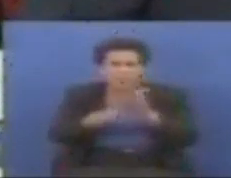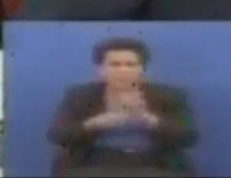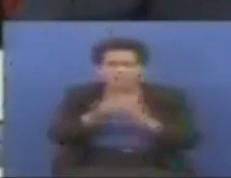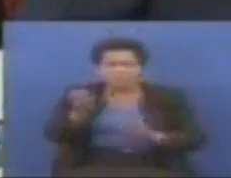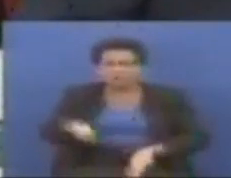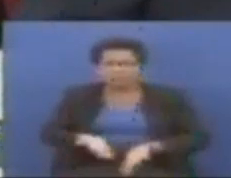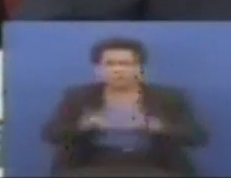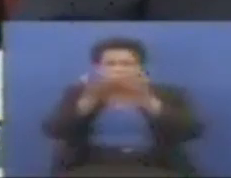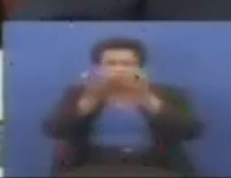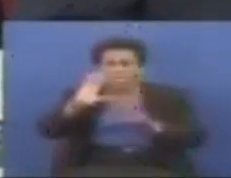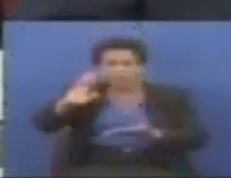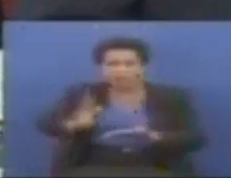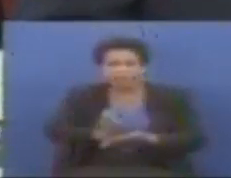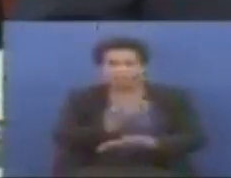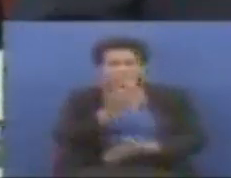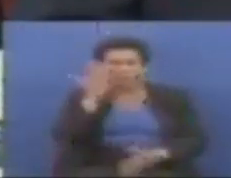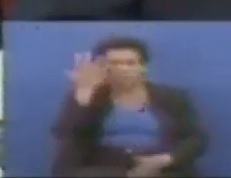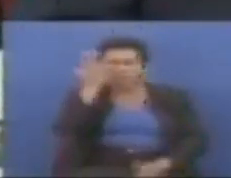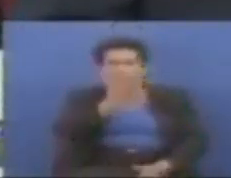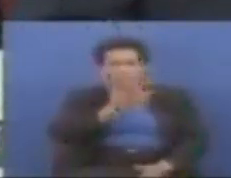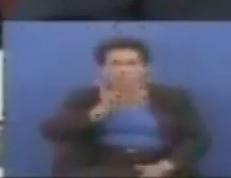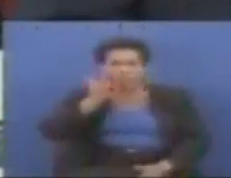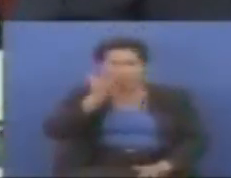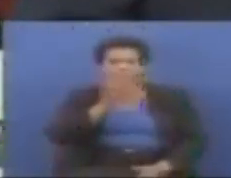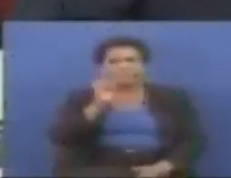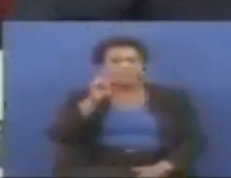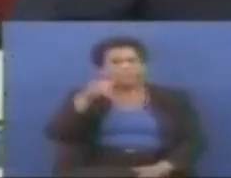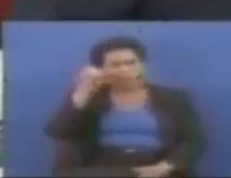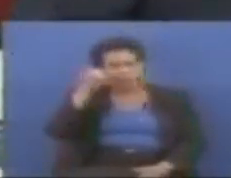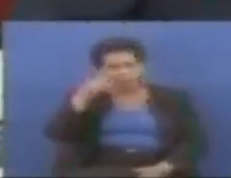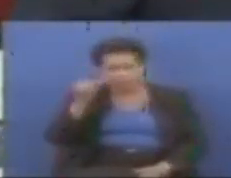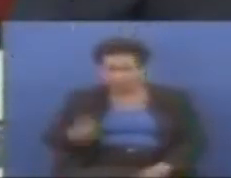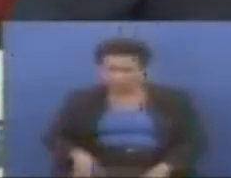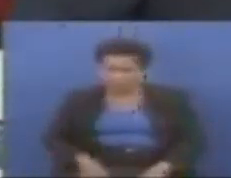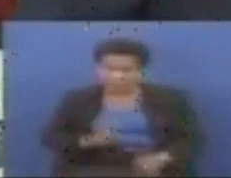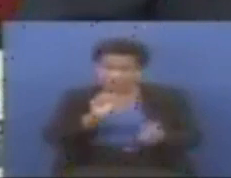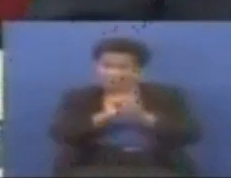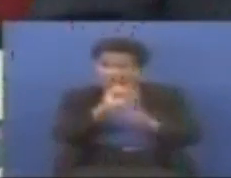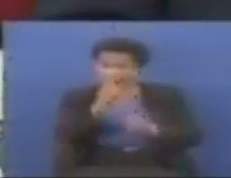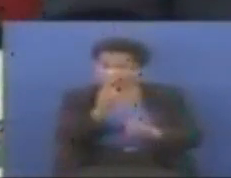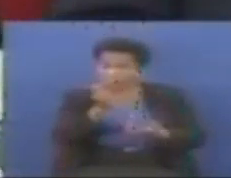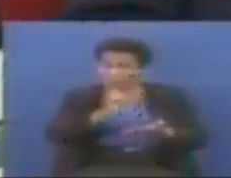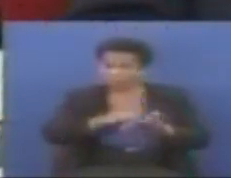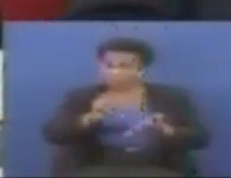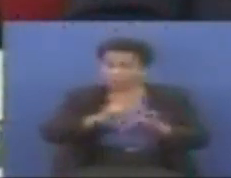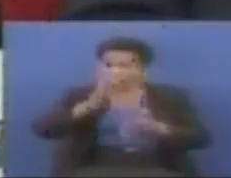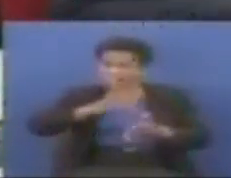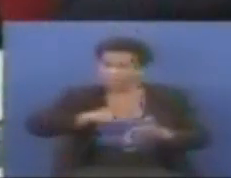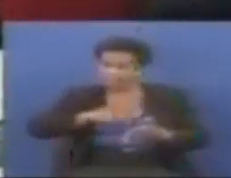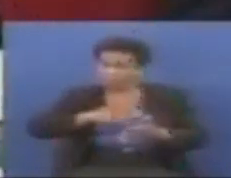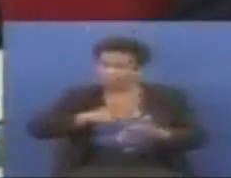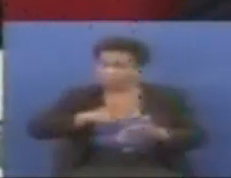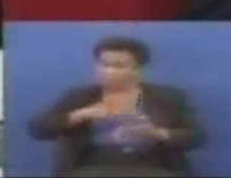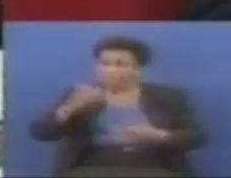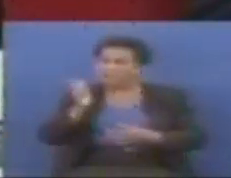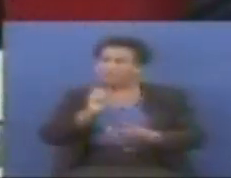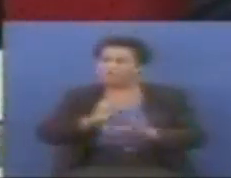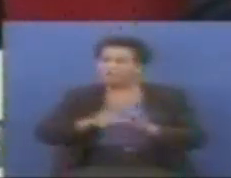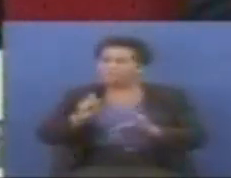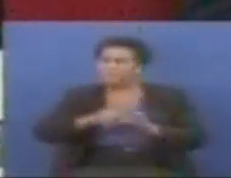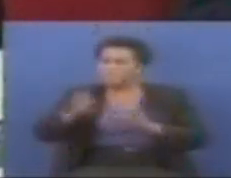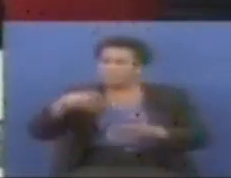Mheshimiwa Waziri wa Nchi, Ofisi ya Waziri Mkuu, majibu. Mheshimiwa Naibu Spika, kwanza kabisa niungane